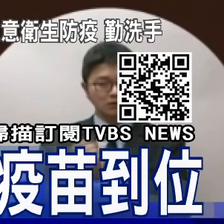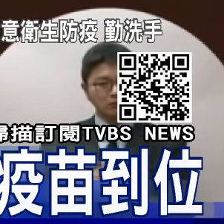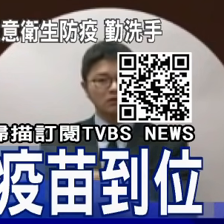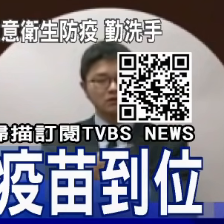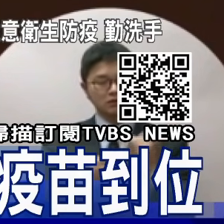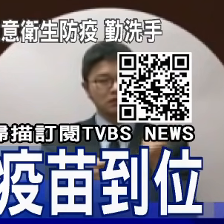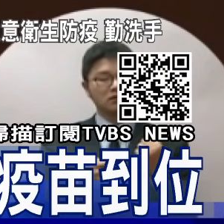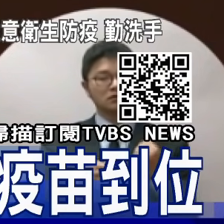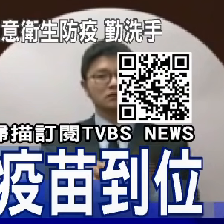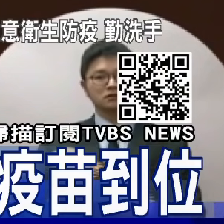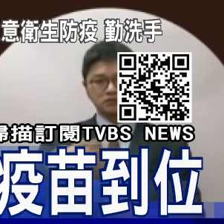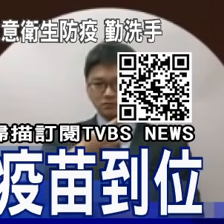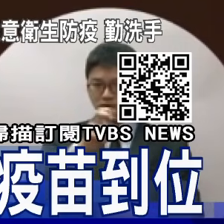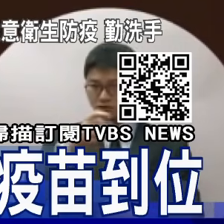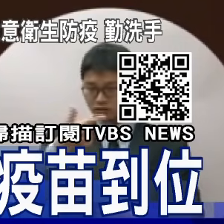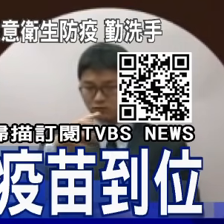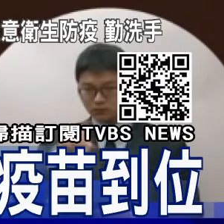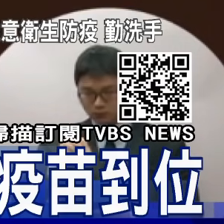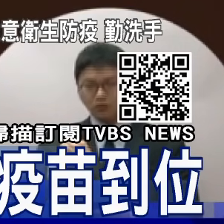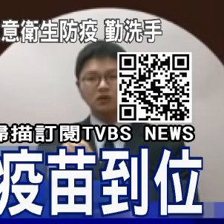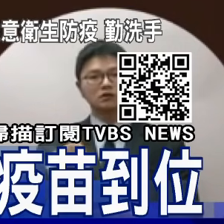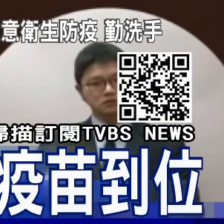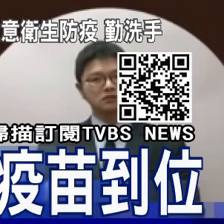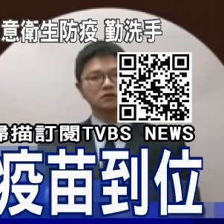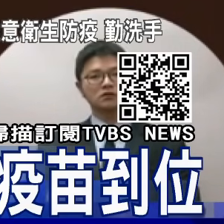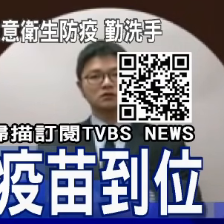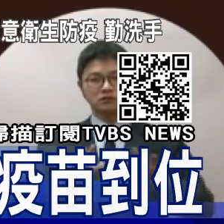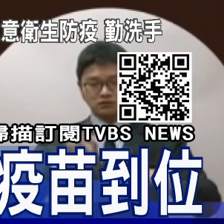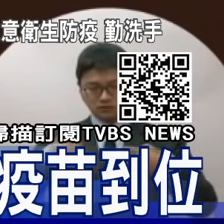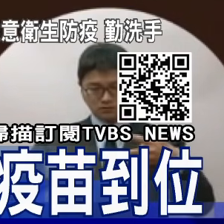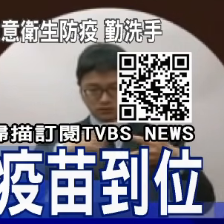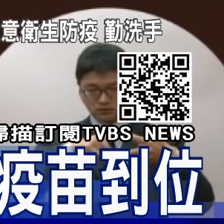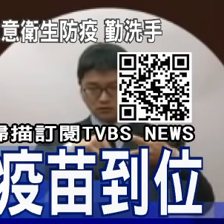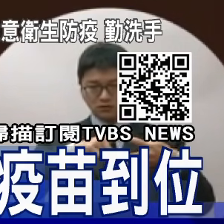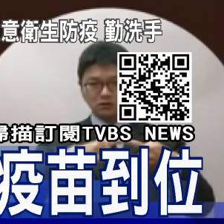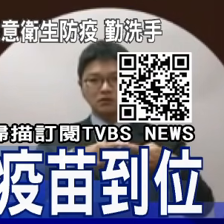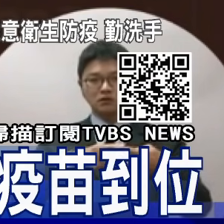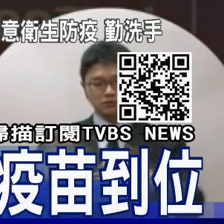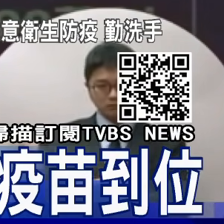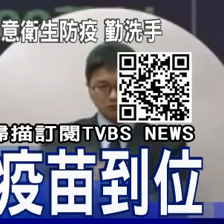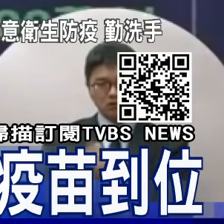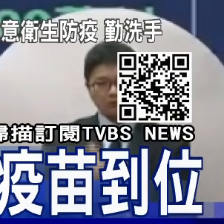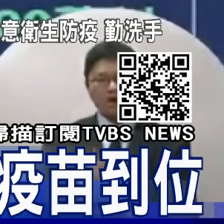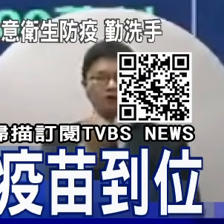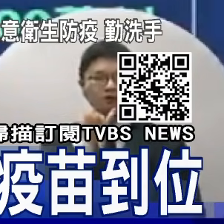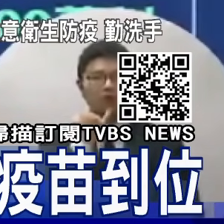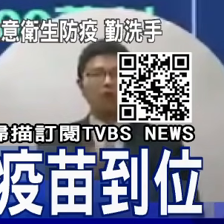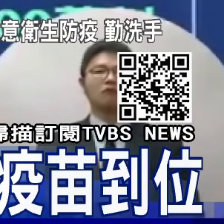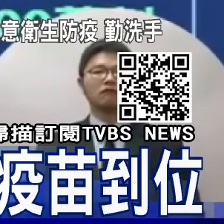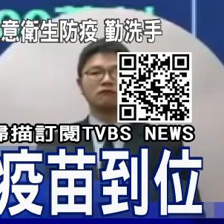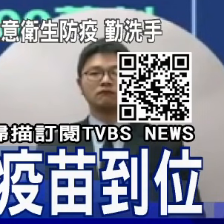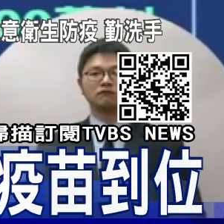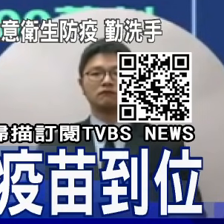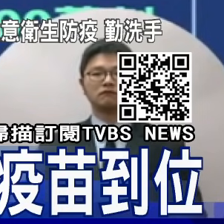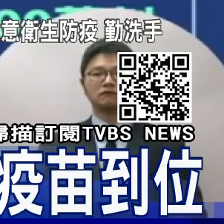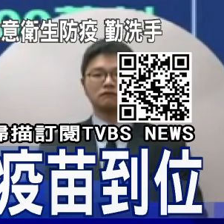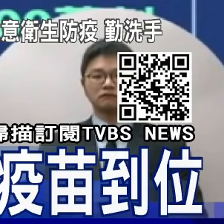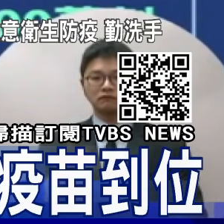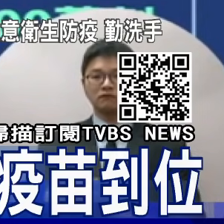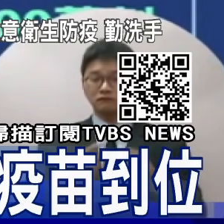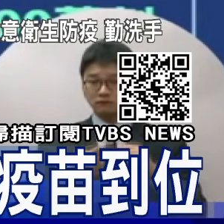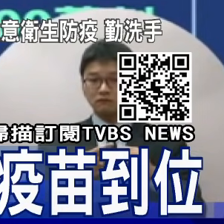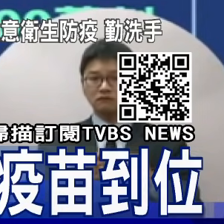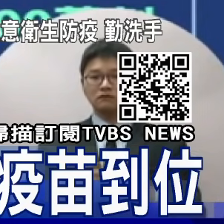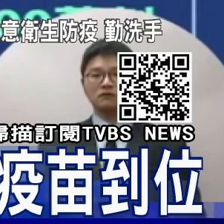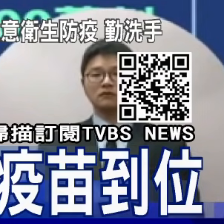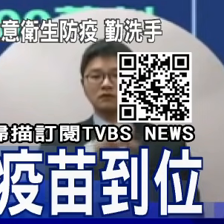476万剂，大概在今年的第一季可以得到，而 AstraZeneca